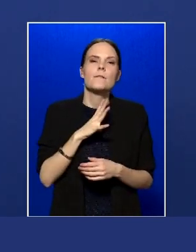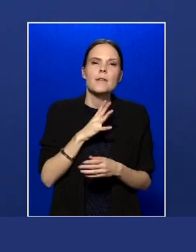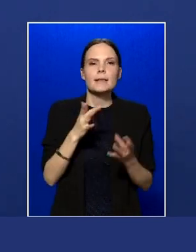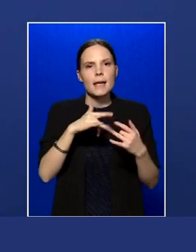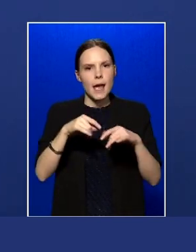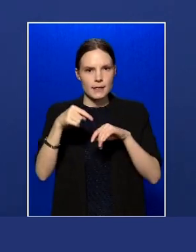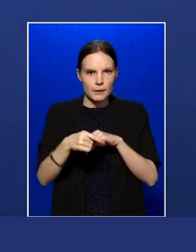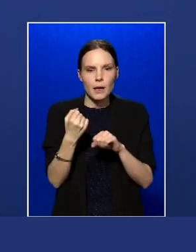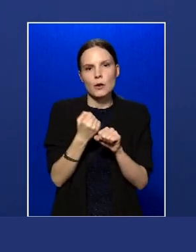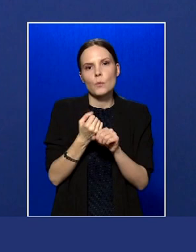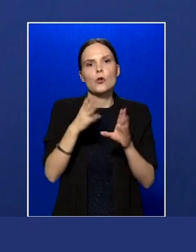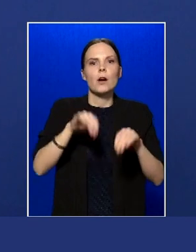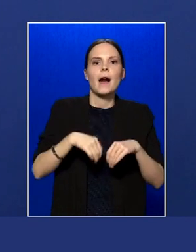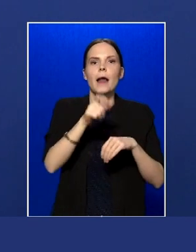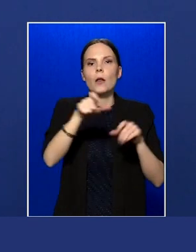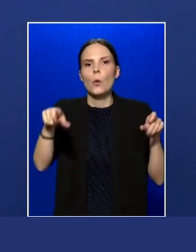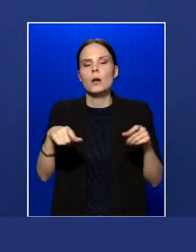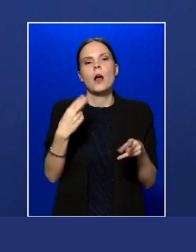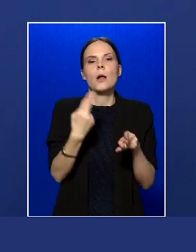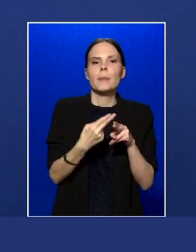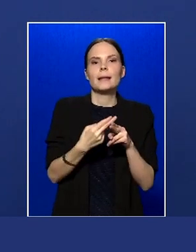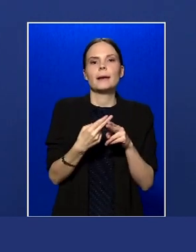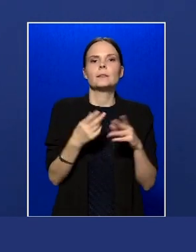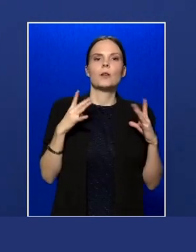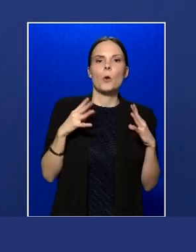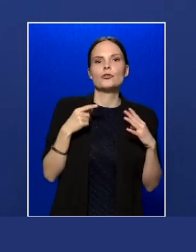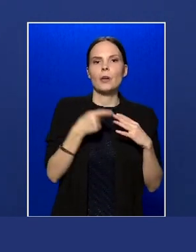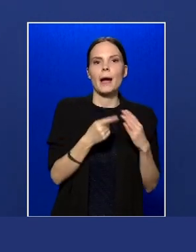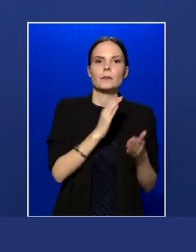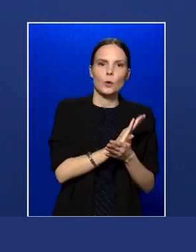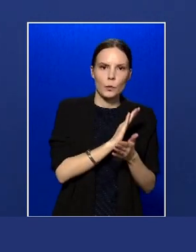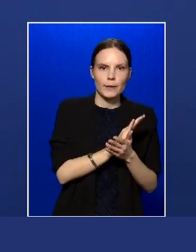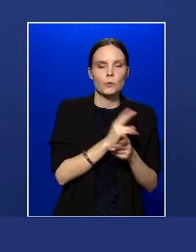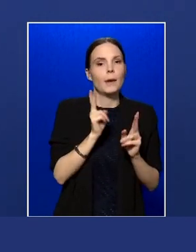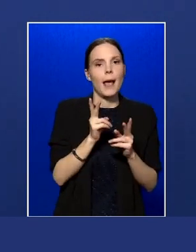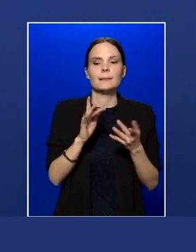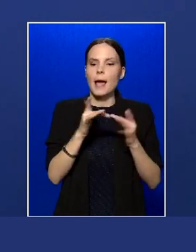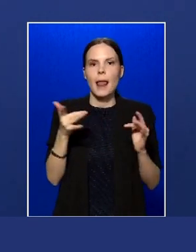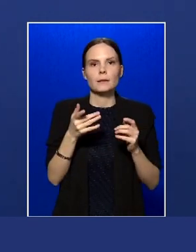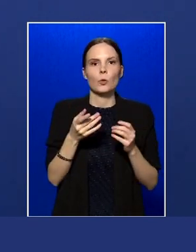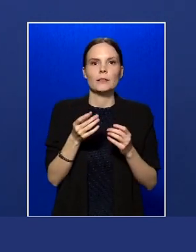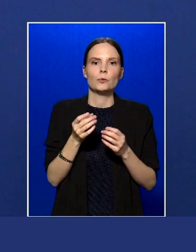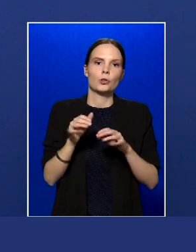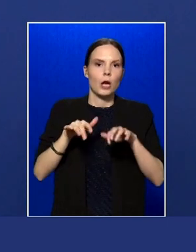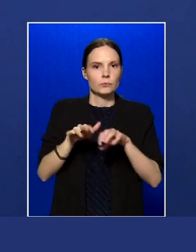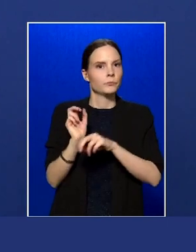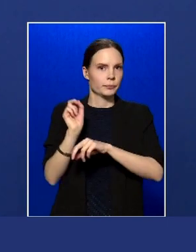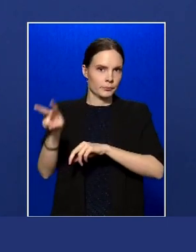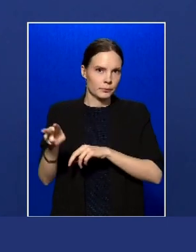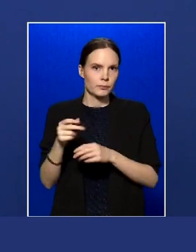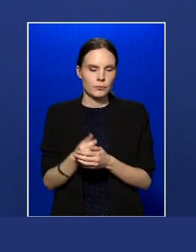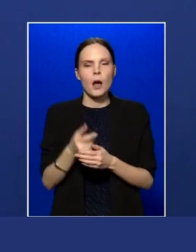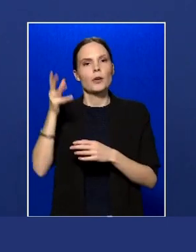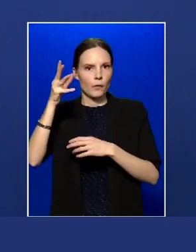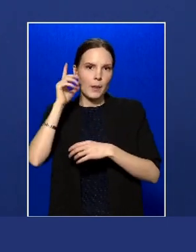alatt a munkavállalók oldalára a betegszabadságra szóló dokumentumokat elektronikus másolat formájába is be lehet nyújtani, már erre nincs lehetőség, jövőben ezt be